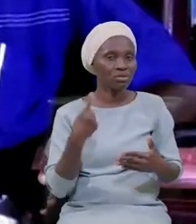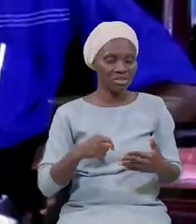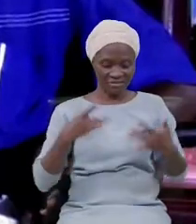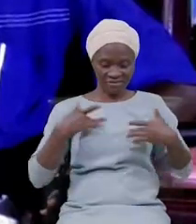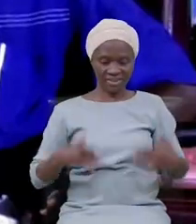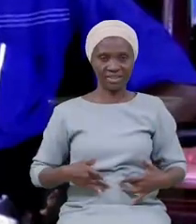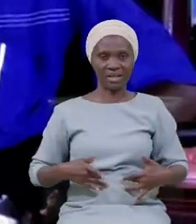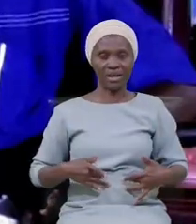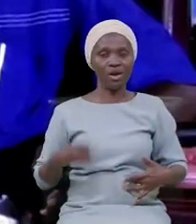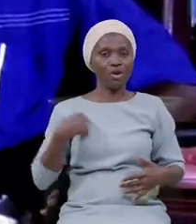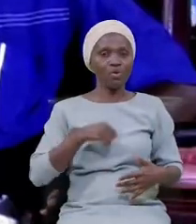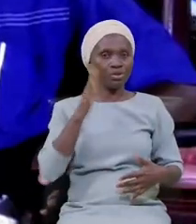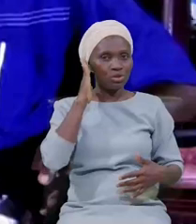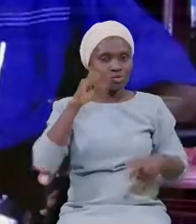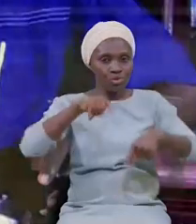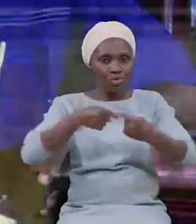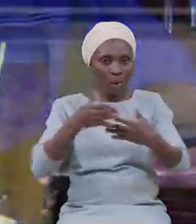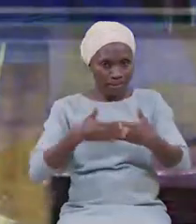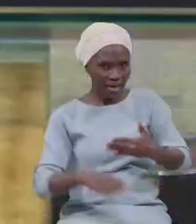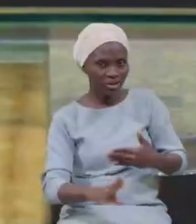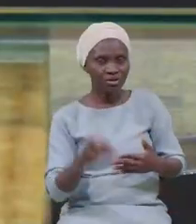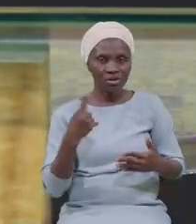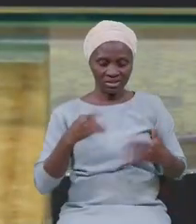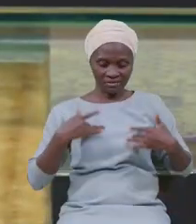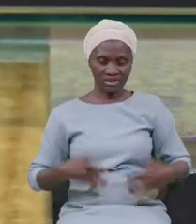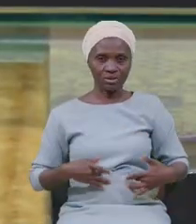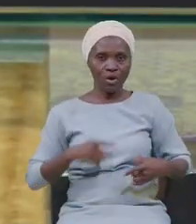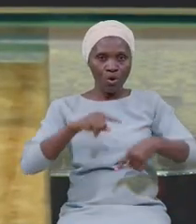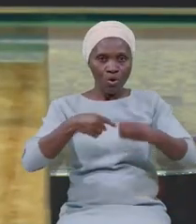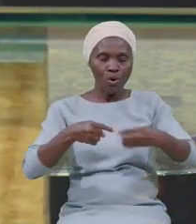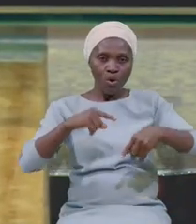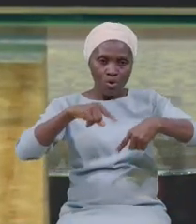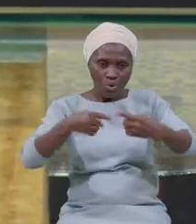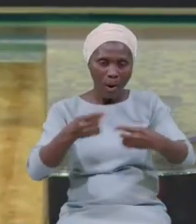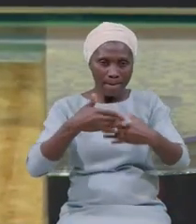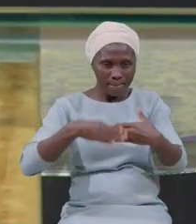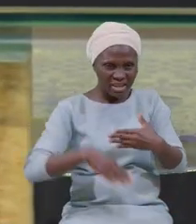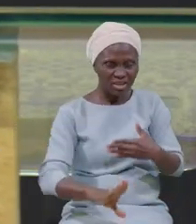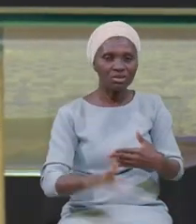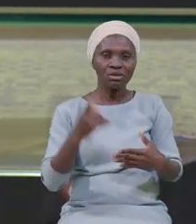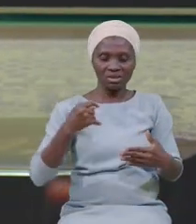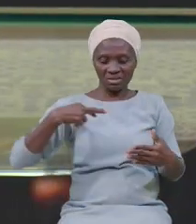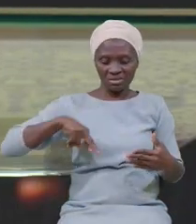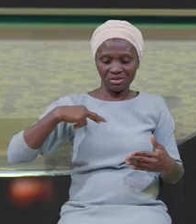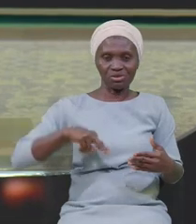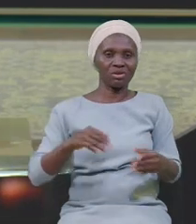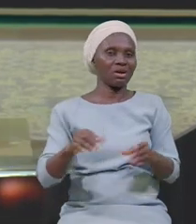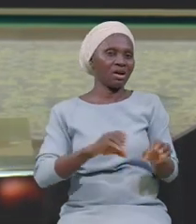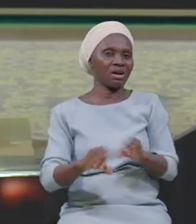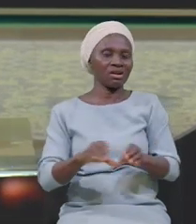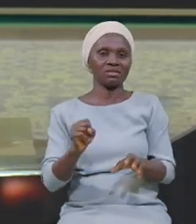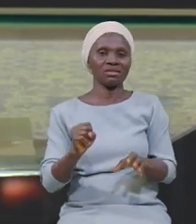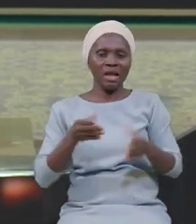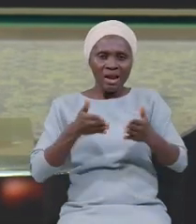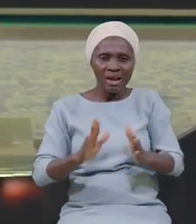que nous allions au-delà du visible et que nous allions au-delà des activités religieuses, que